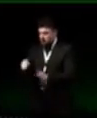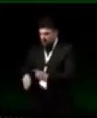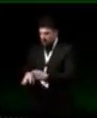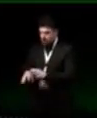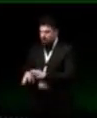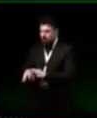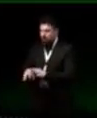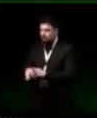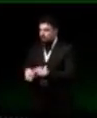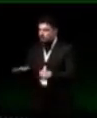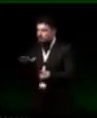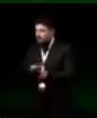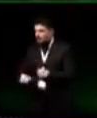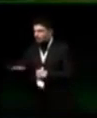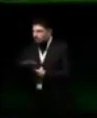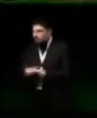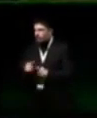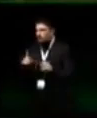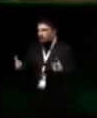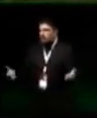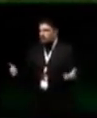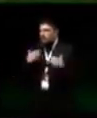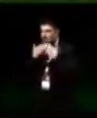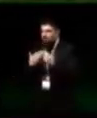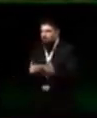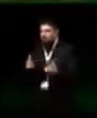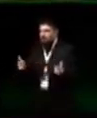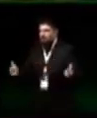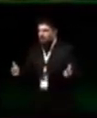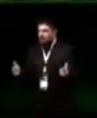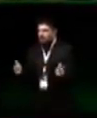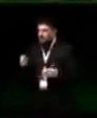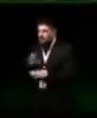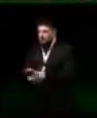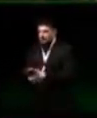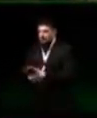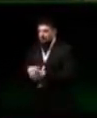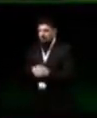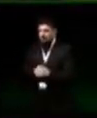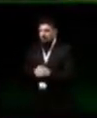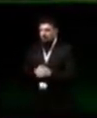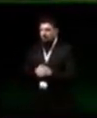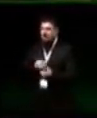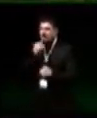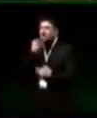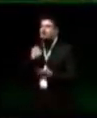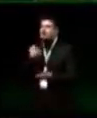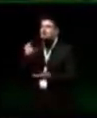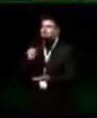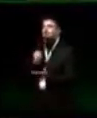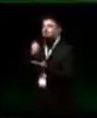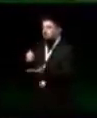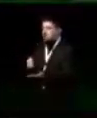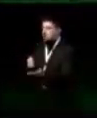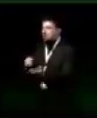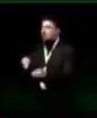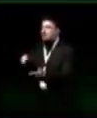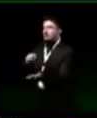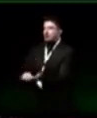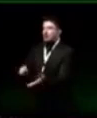della disaffezione e della marginalità sociale. Significa dire che dobbiamo investire di più e meglio sulla